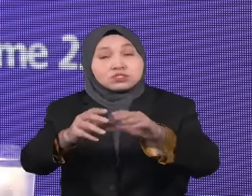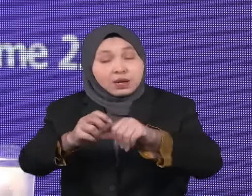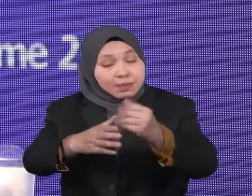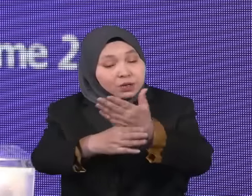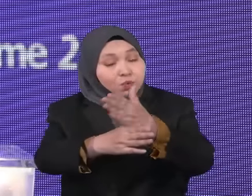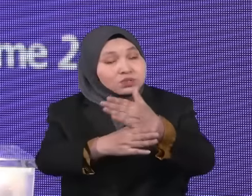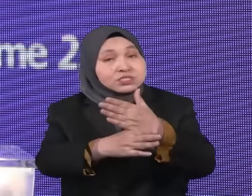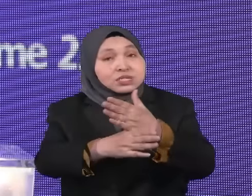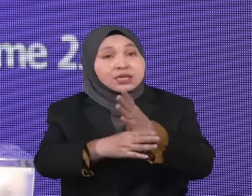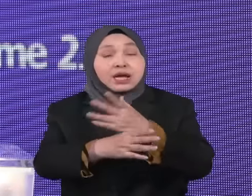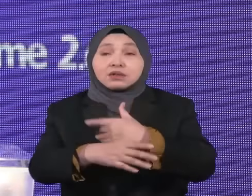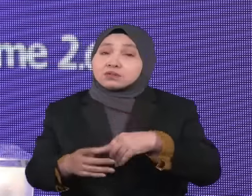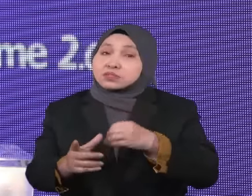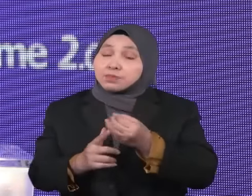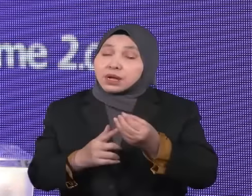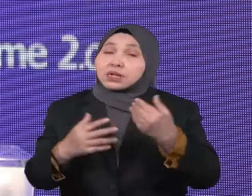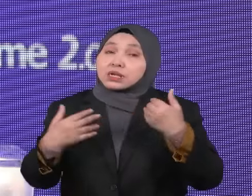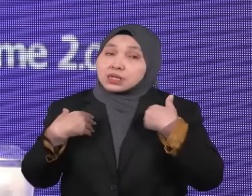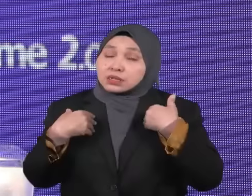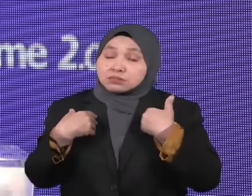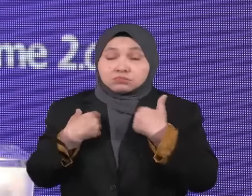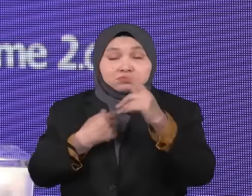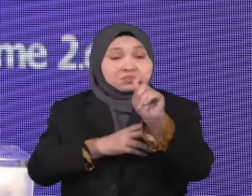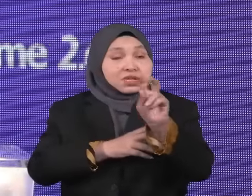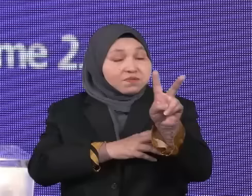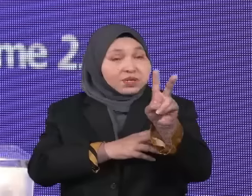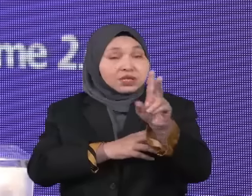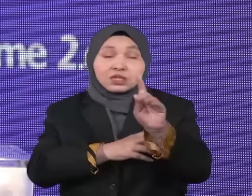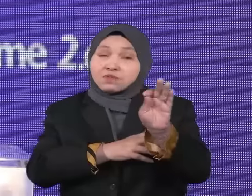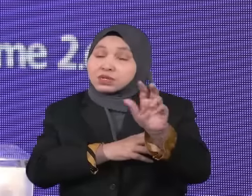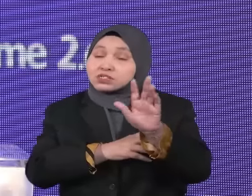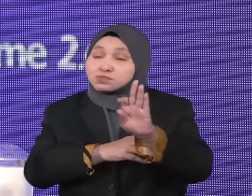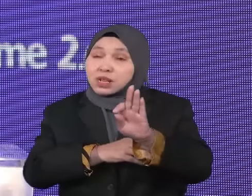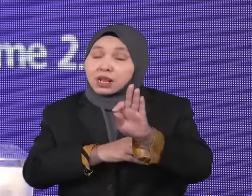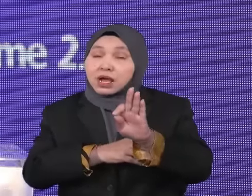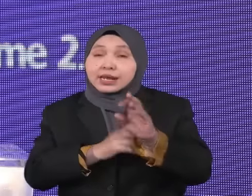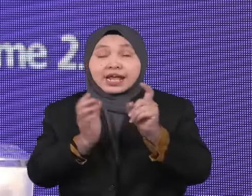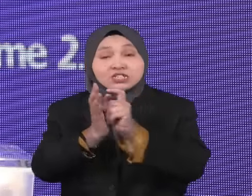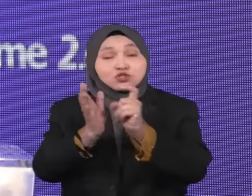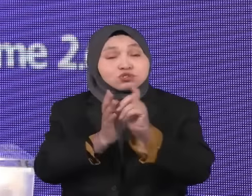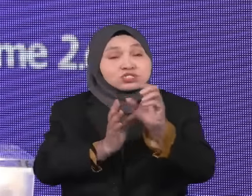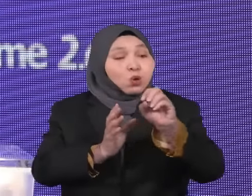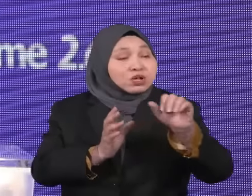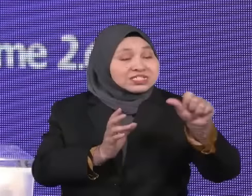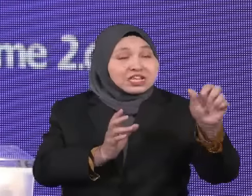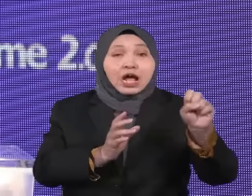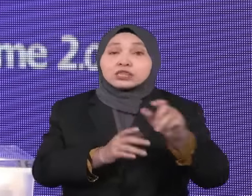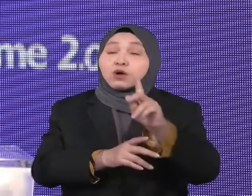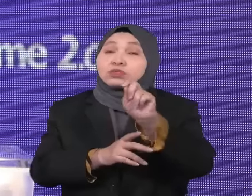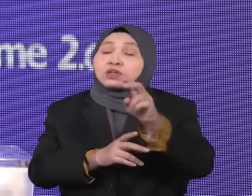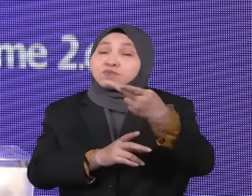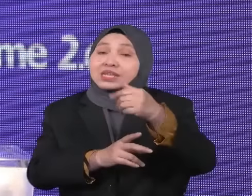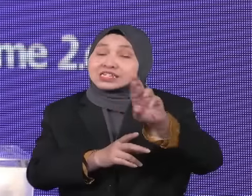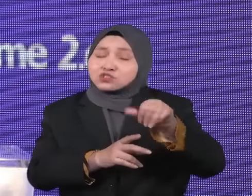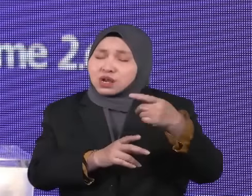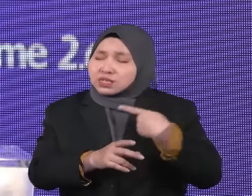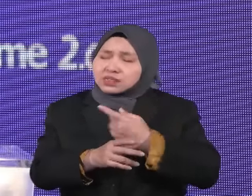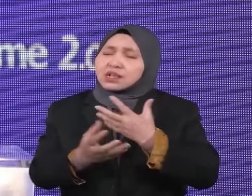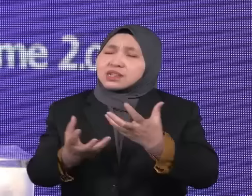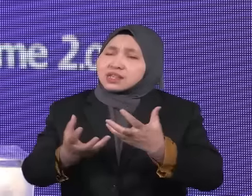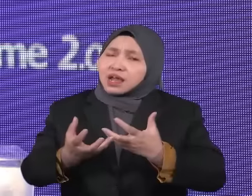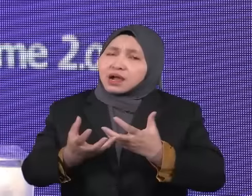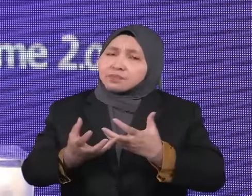kongsikan. Ya, sama ada tuan-tuan berada di depan kaca TV, TV 9, di Astro Oasis ataupun di TV Al-Hijrah. Terus kita inginkan